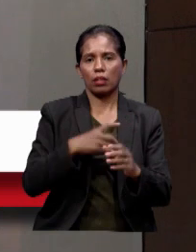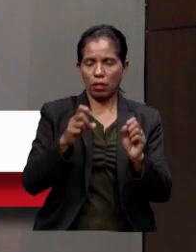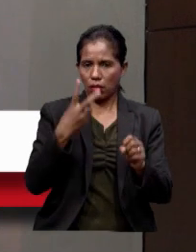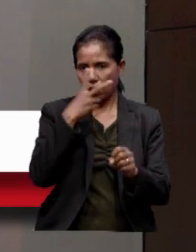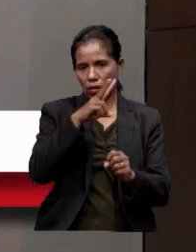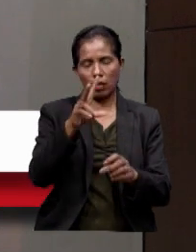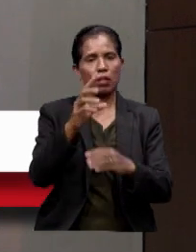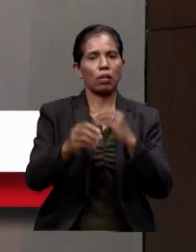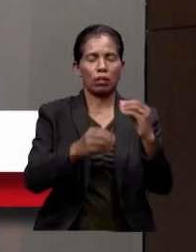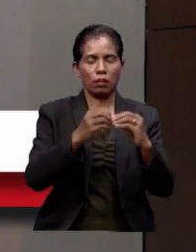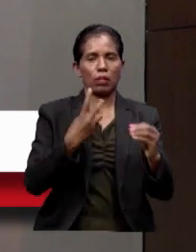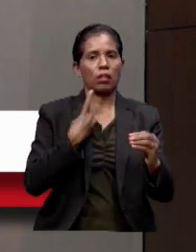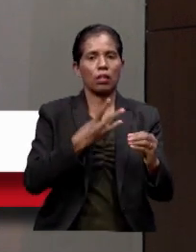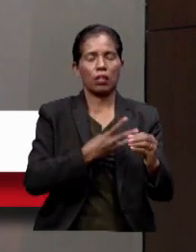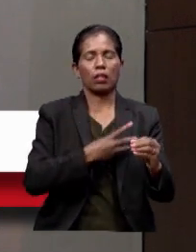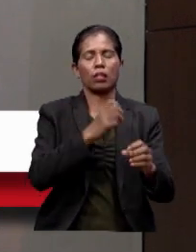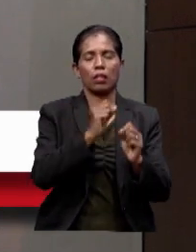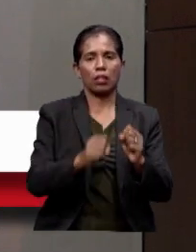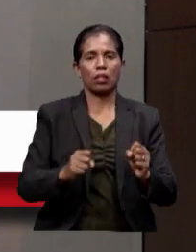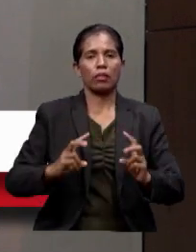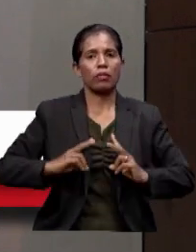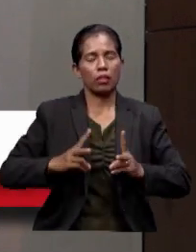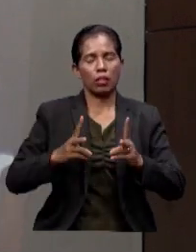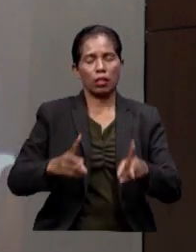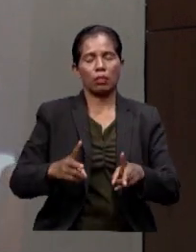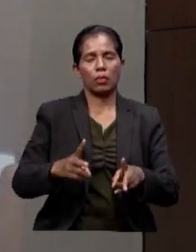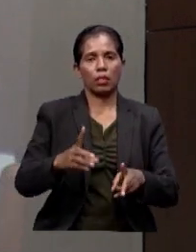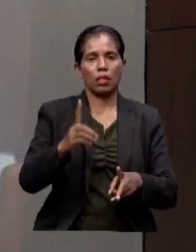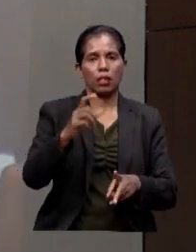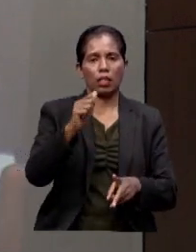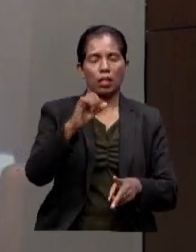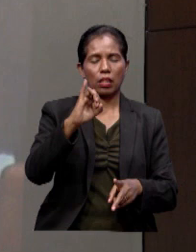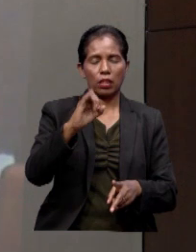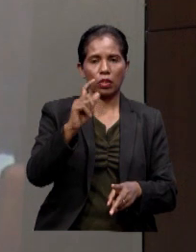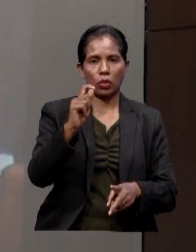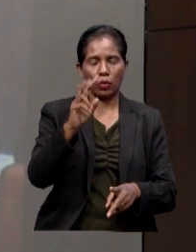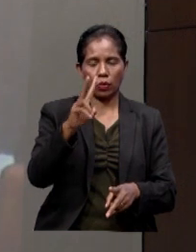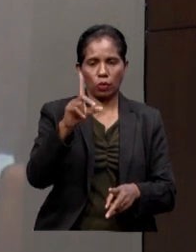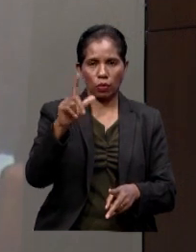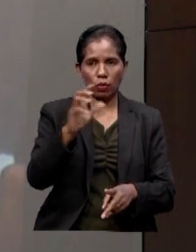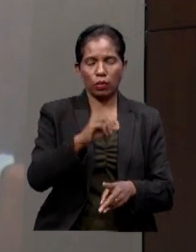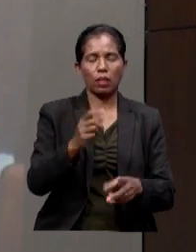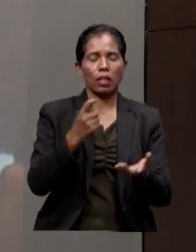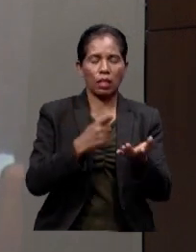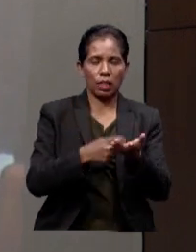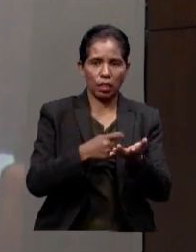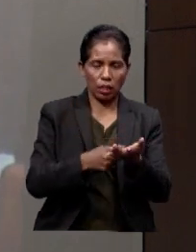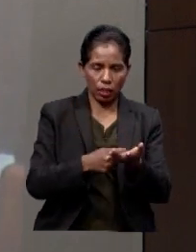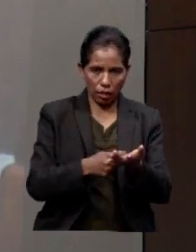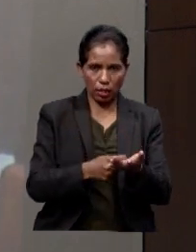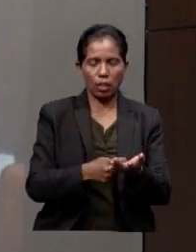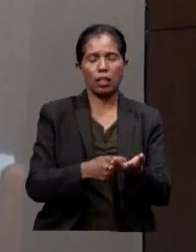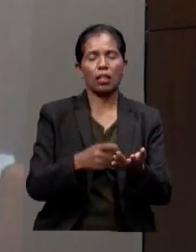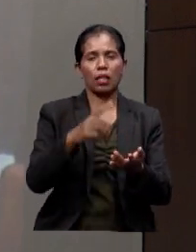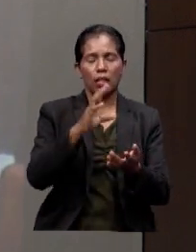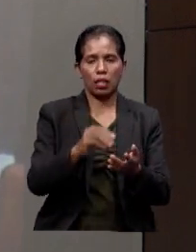ba ita niya saudozu dai tulan niya urna nebe mak identifika ona ites de namos dia niya dunia makane